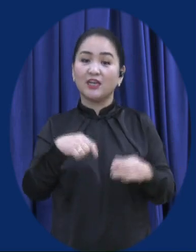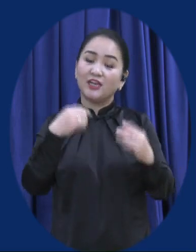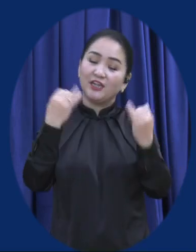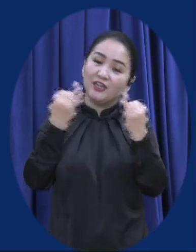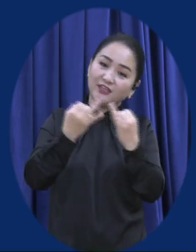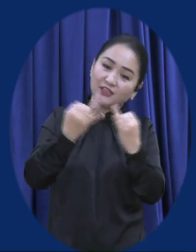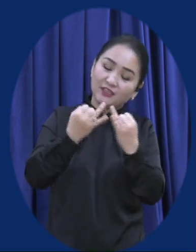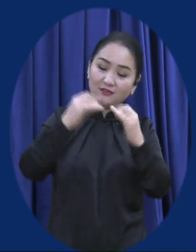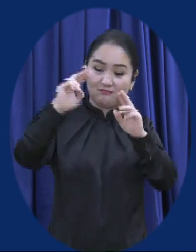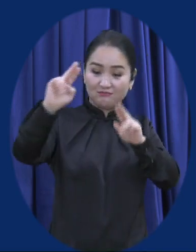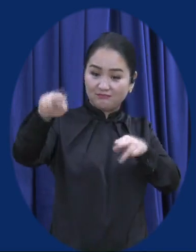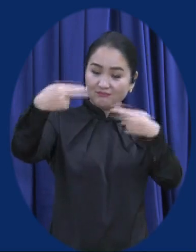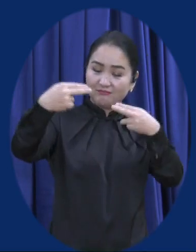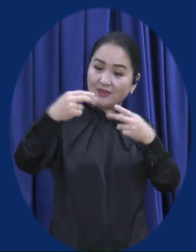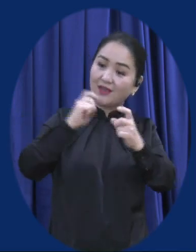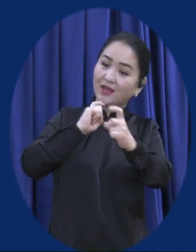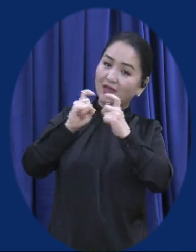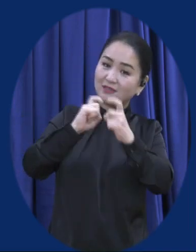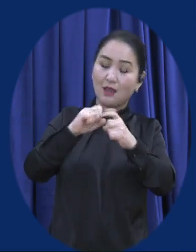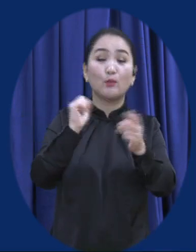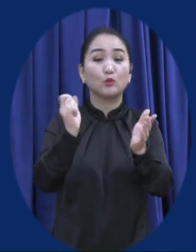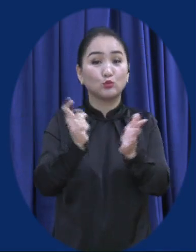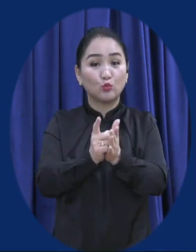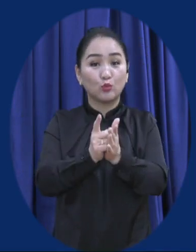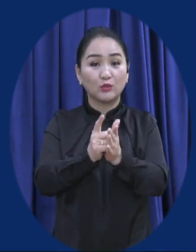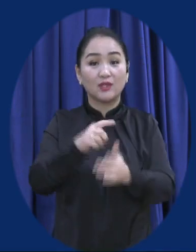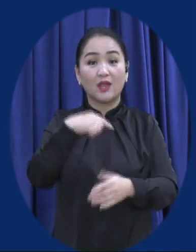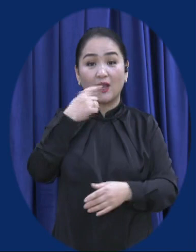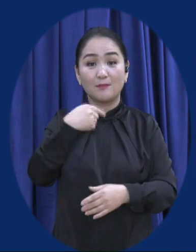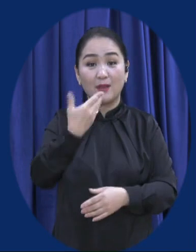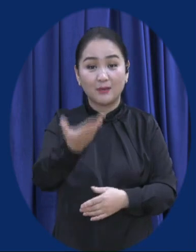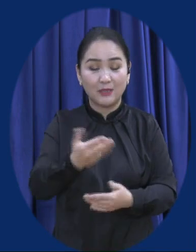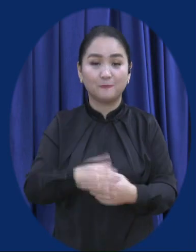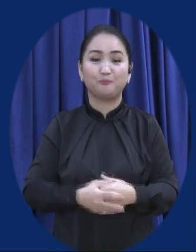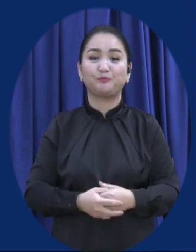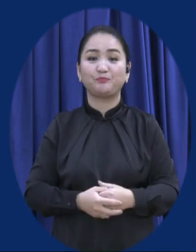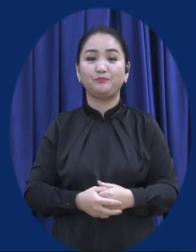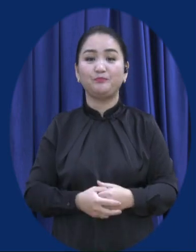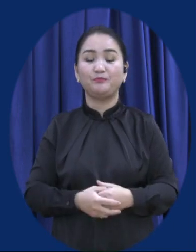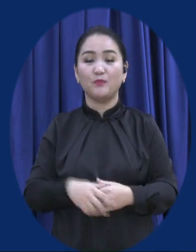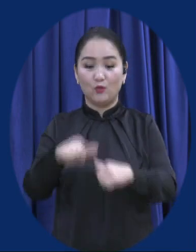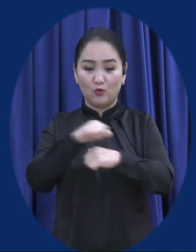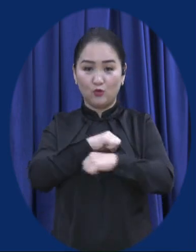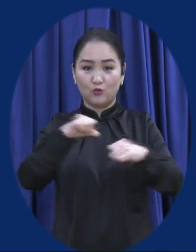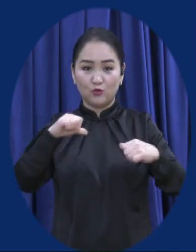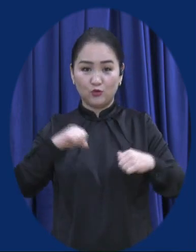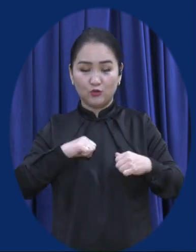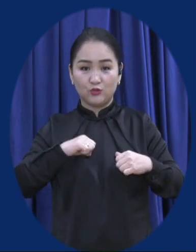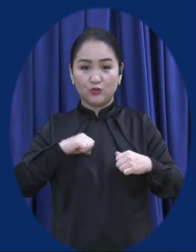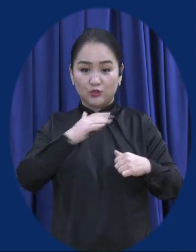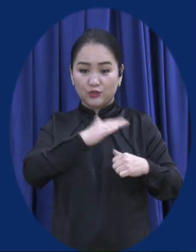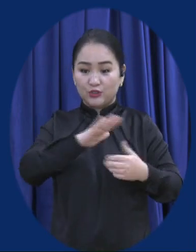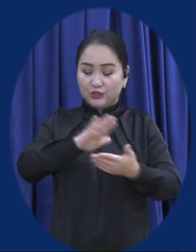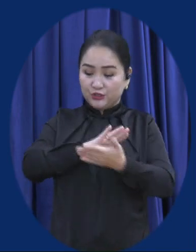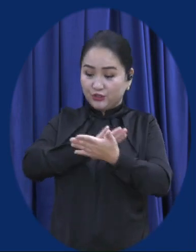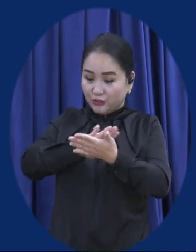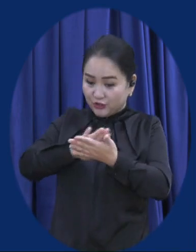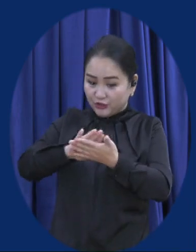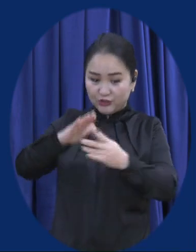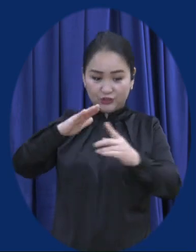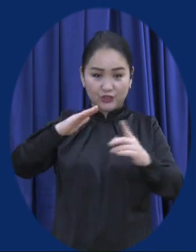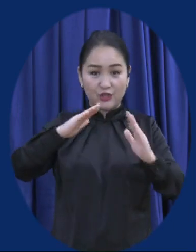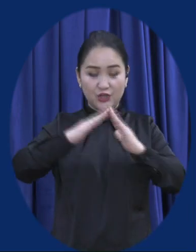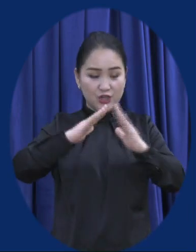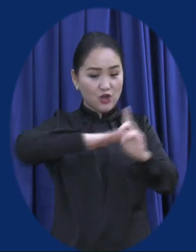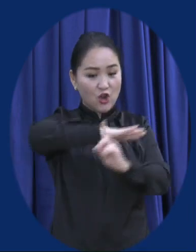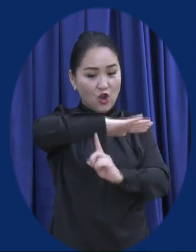одоо харьцаж байх нь бол маш одоо чухлаа гэдгийг бол хэлье. За тэгээд өөртөө одоо шин төрхийг бүрдүүлэх, гэр орноо сайхан цэвэрлэх,